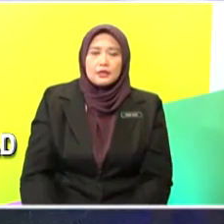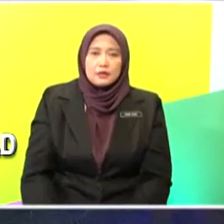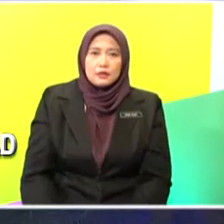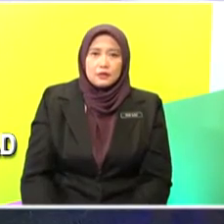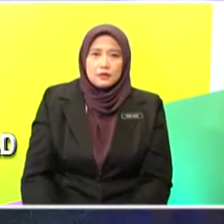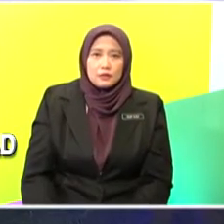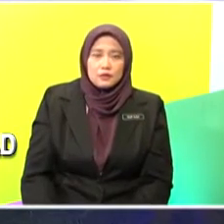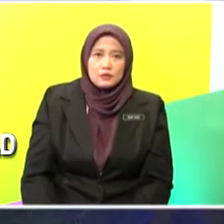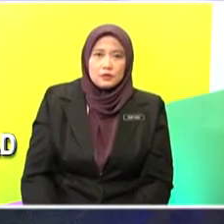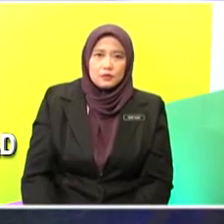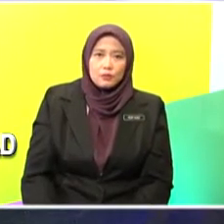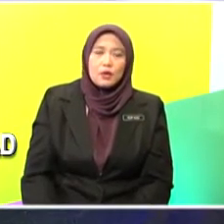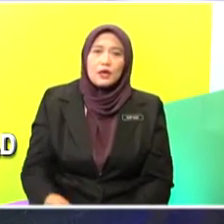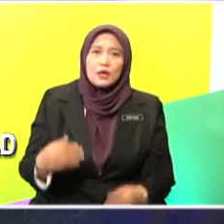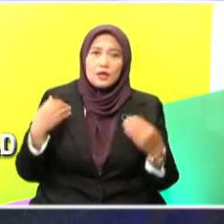Hakim kena